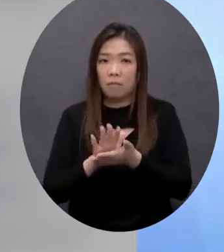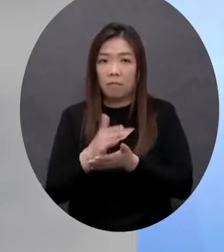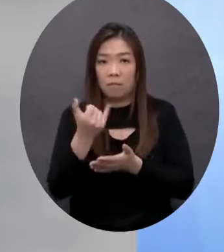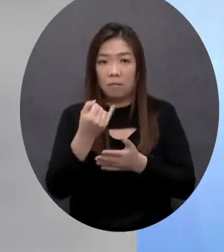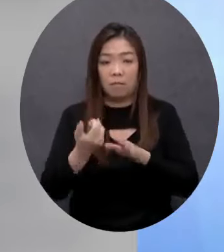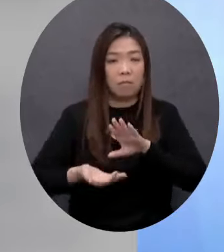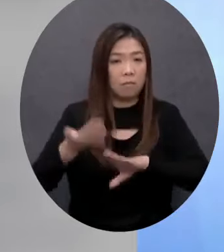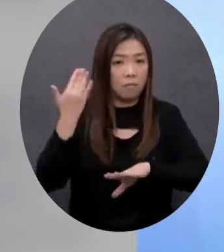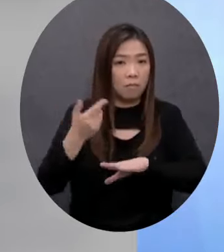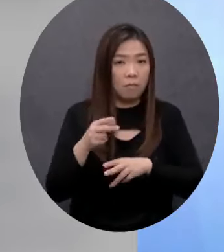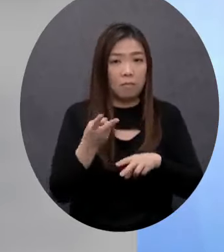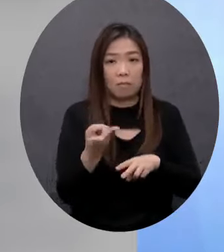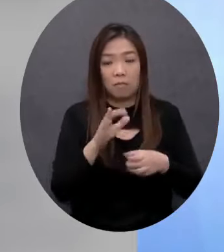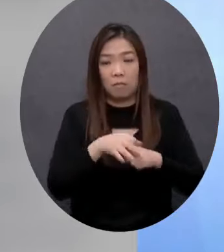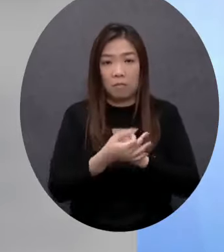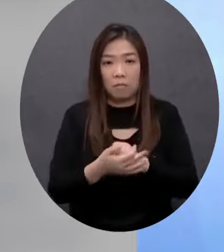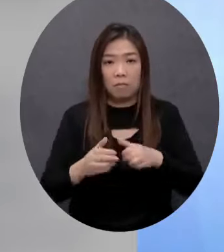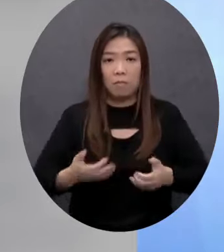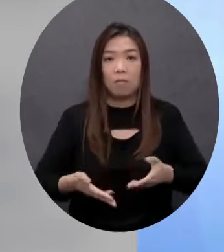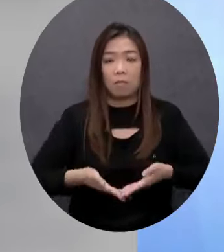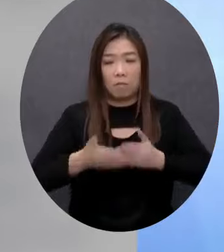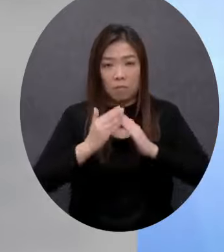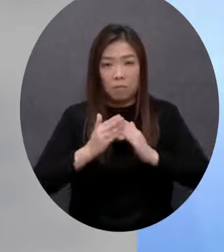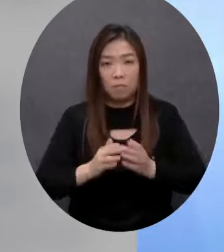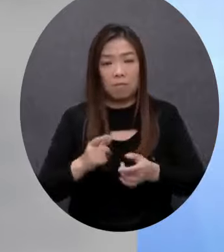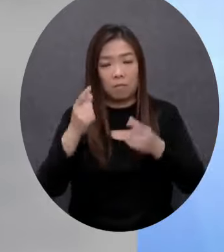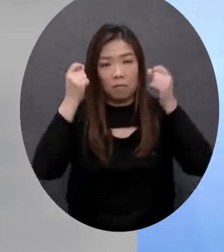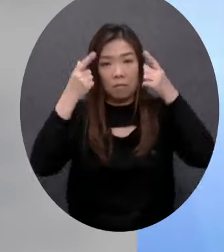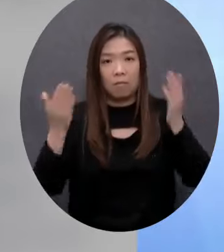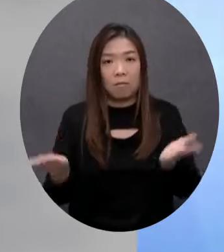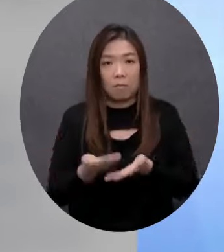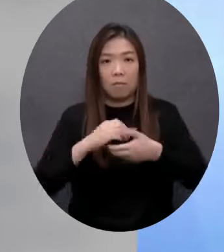建交精神，推动两国全面战略伙伴关